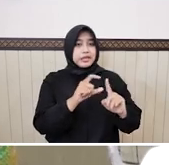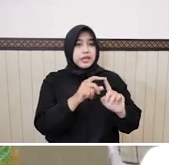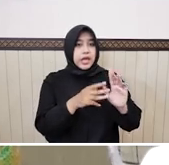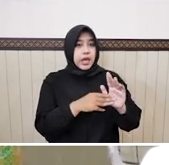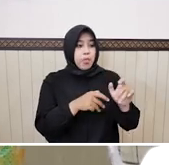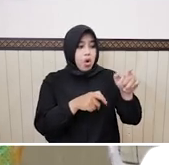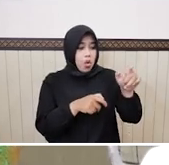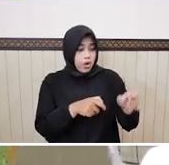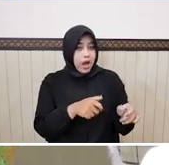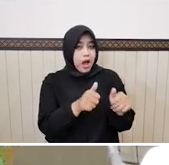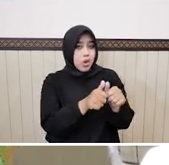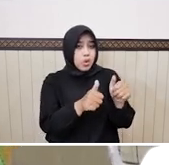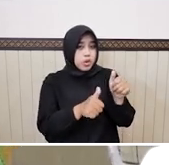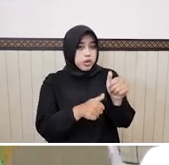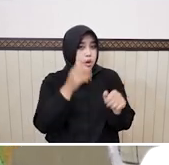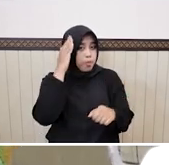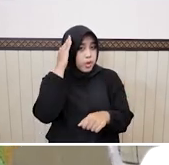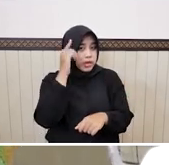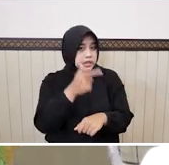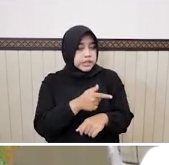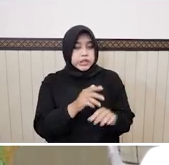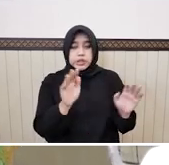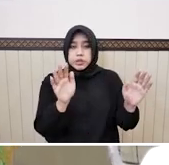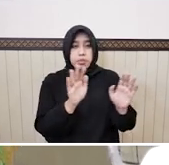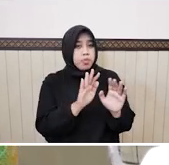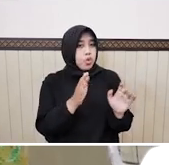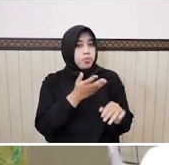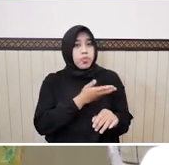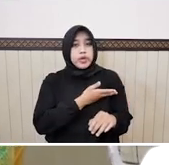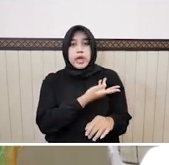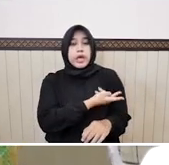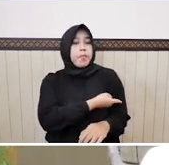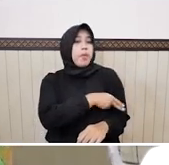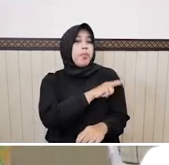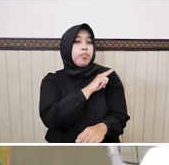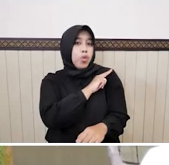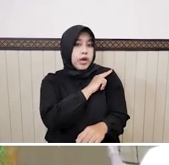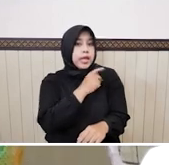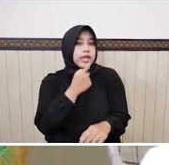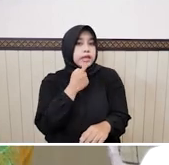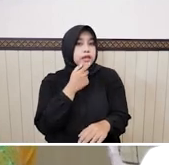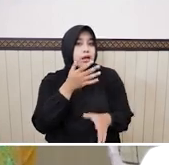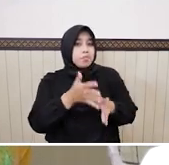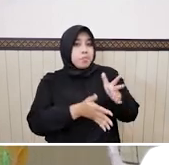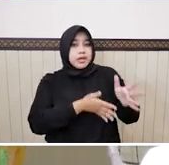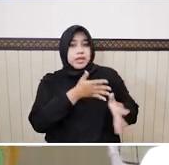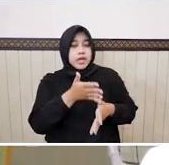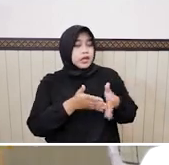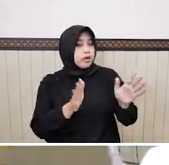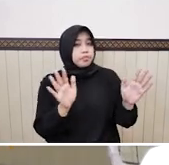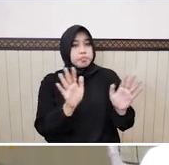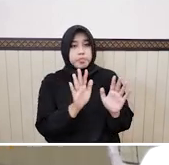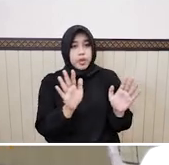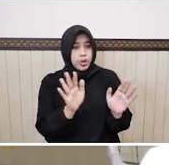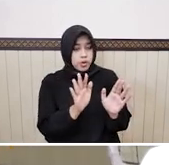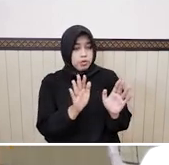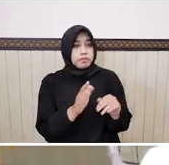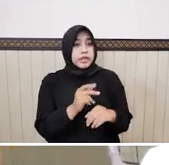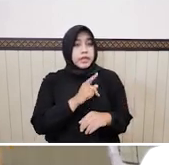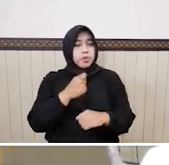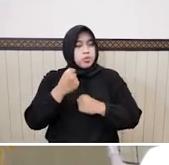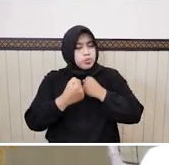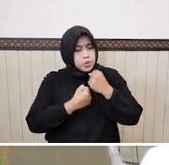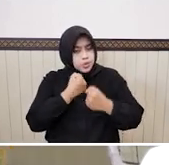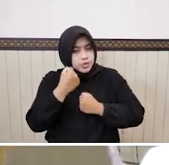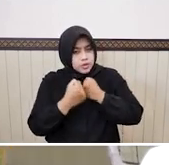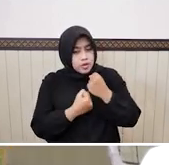ataupun anggota kami banyak sekali yang belum memiliki kompetensi tentang bahasa isyarat itu sendiri Jadi kami